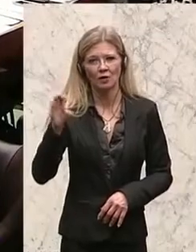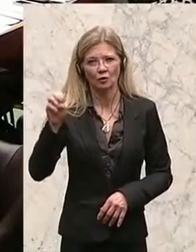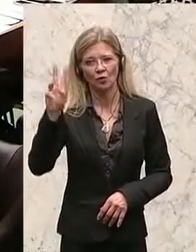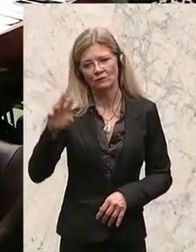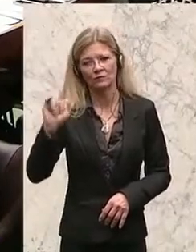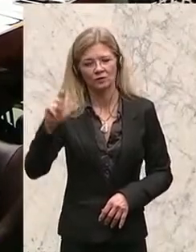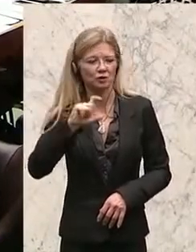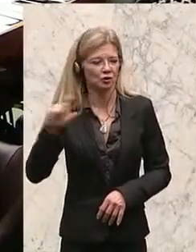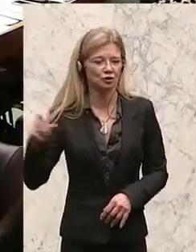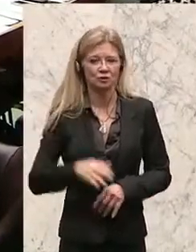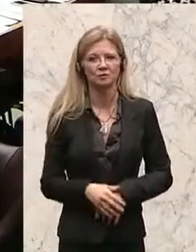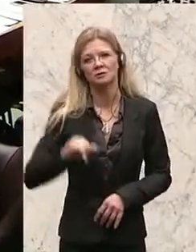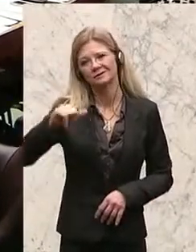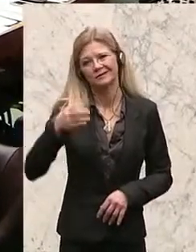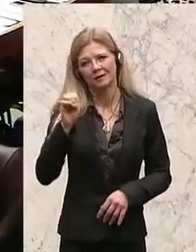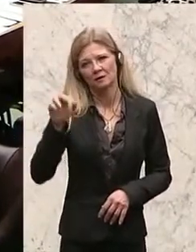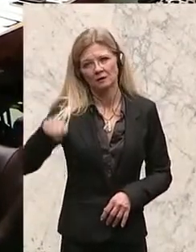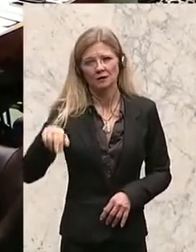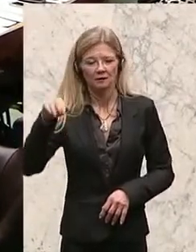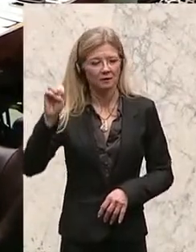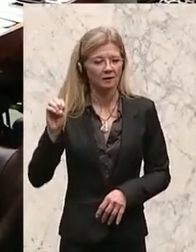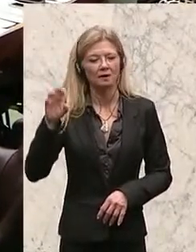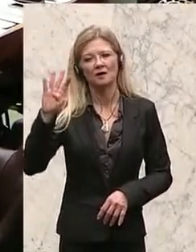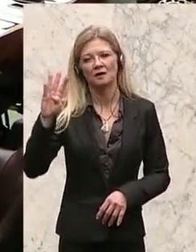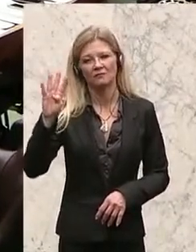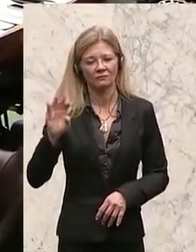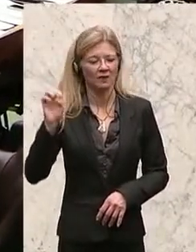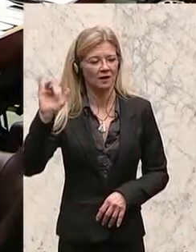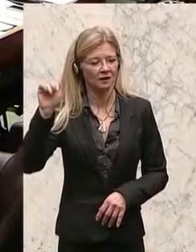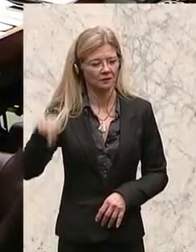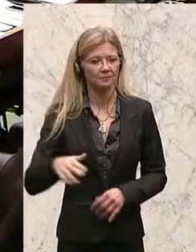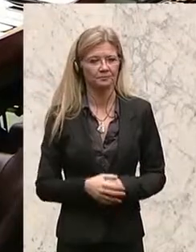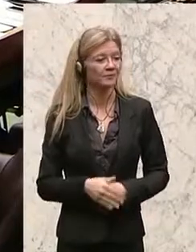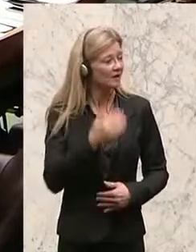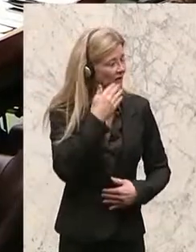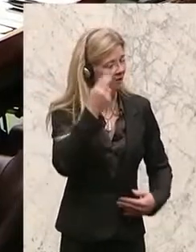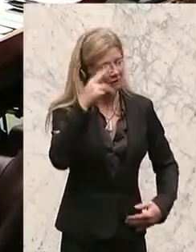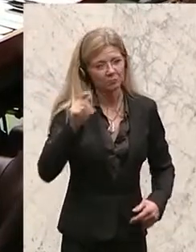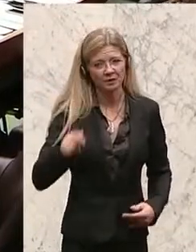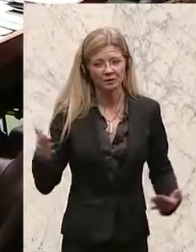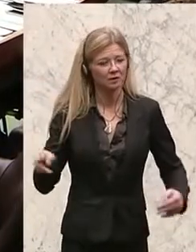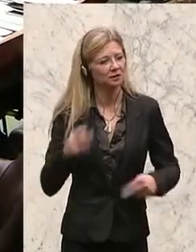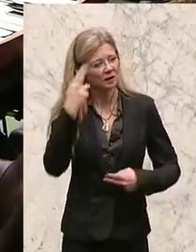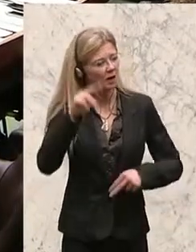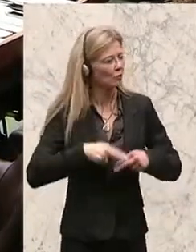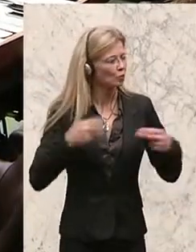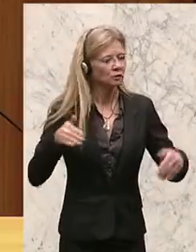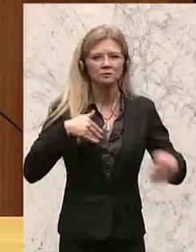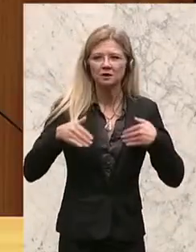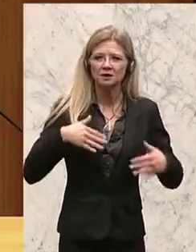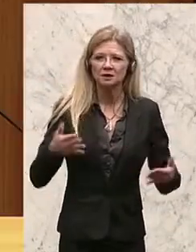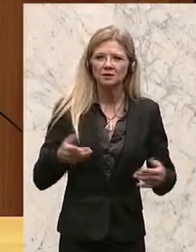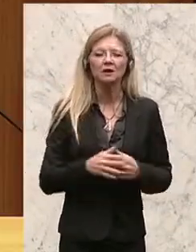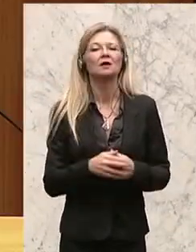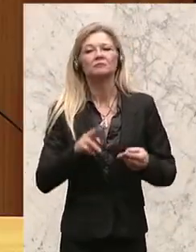Danke, Herr Präsident, Herr Bundesminister, werte Kolleginnen und Kollegen. Ja, es sind jetzt wieder eine Reihe von Gesetzestexten.